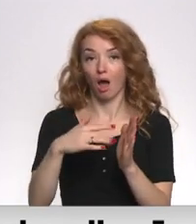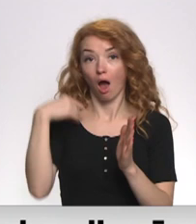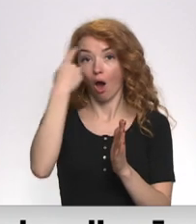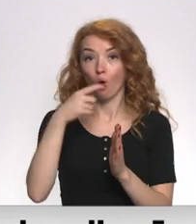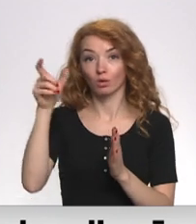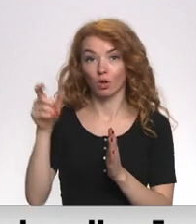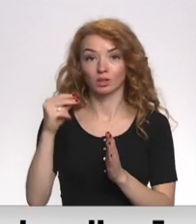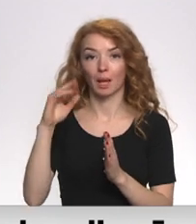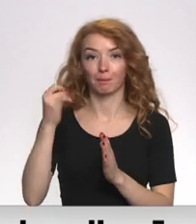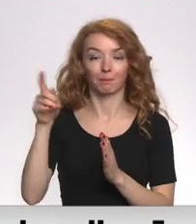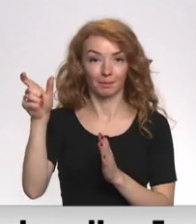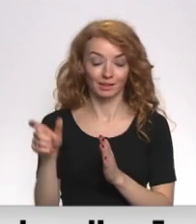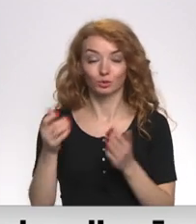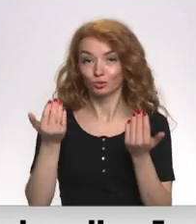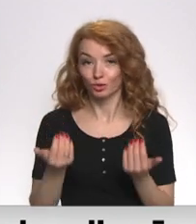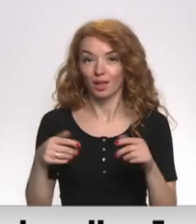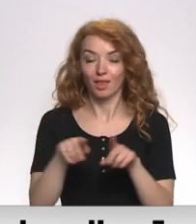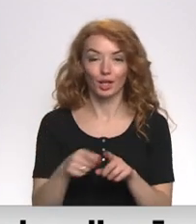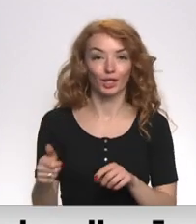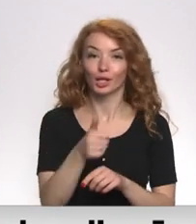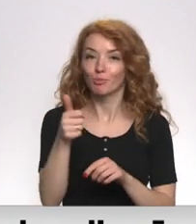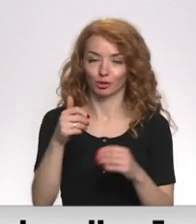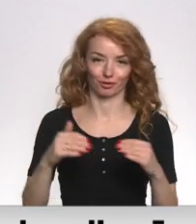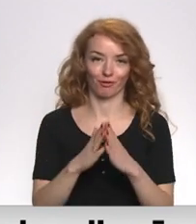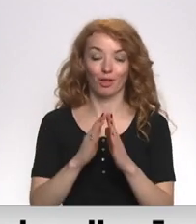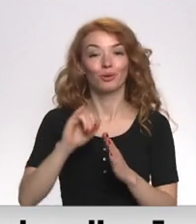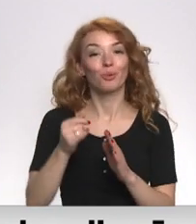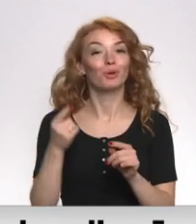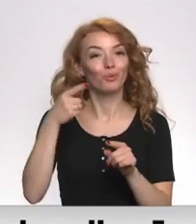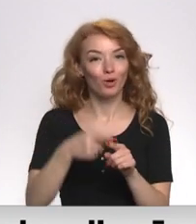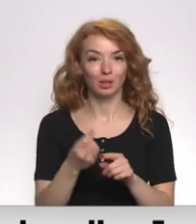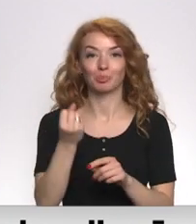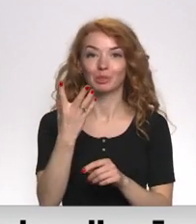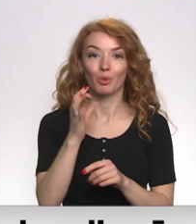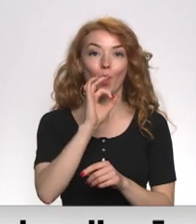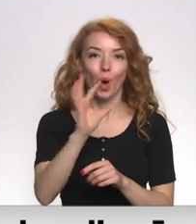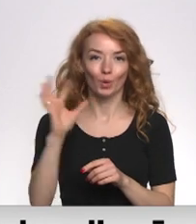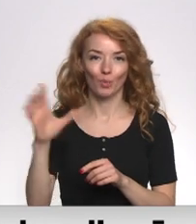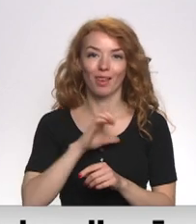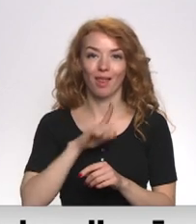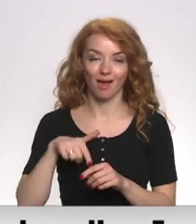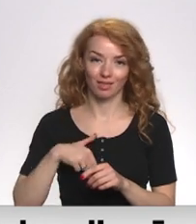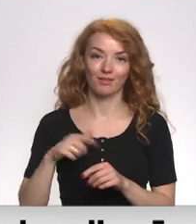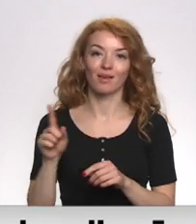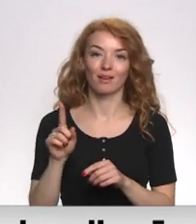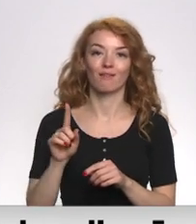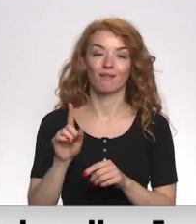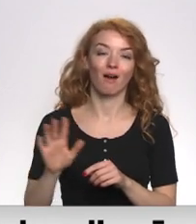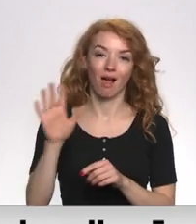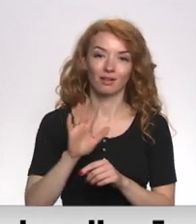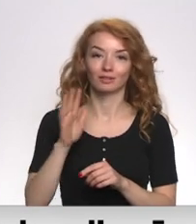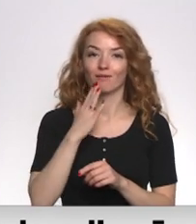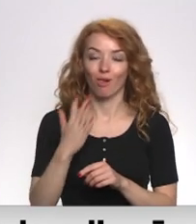Osvalds Zebris. Un šodien ir arī īpaši svētki, jo pirmo reizi 15. Oktobrī Latvijā atzīmē Valsts valodas